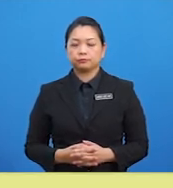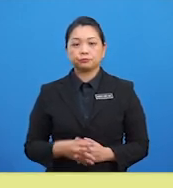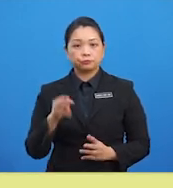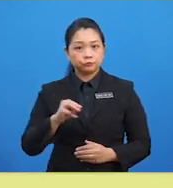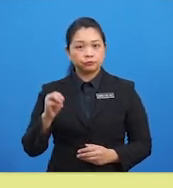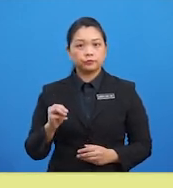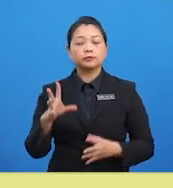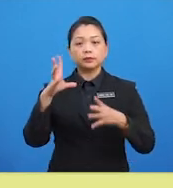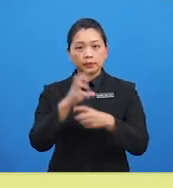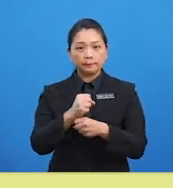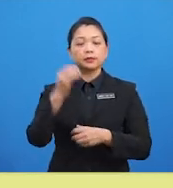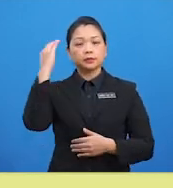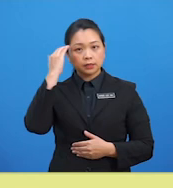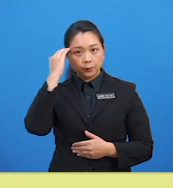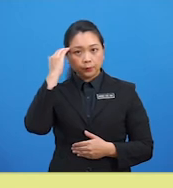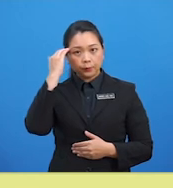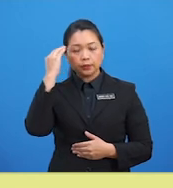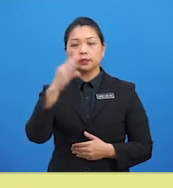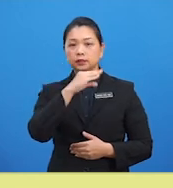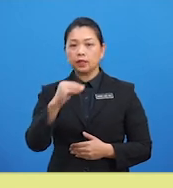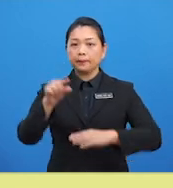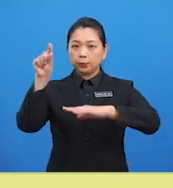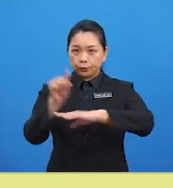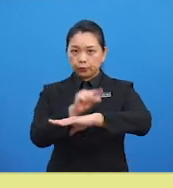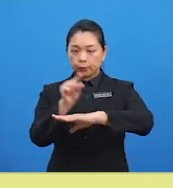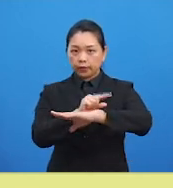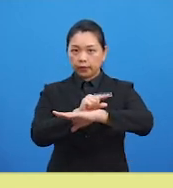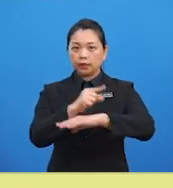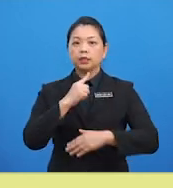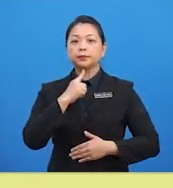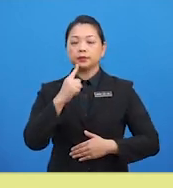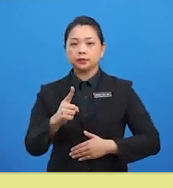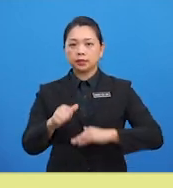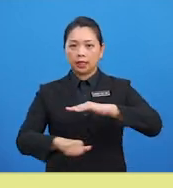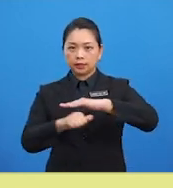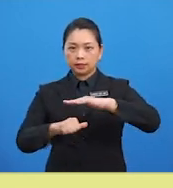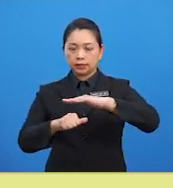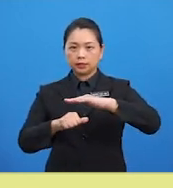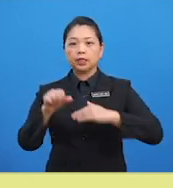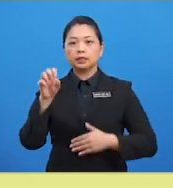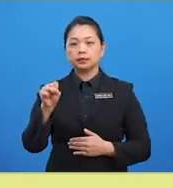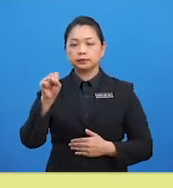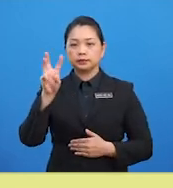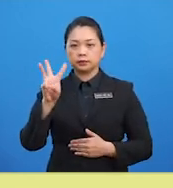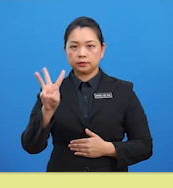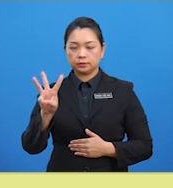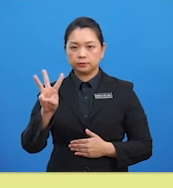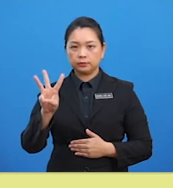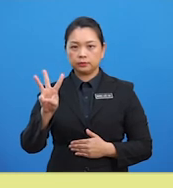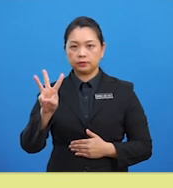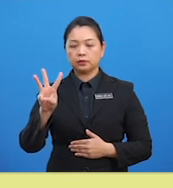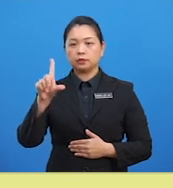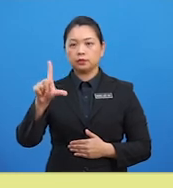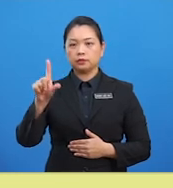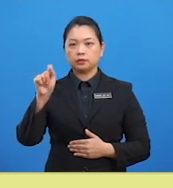Dan menggunakan perintah asas perisian lukisan terbantu komputer